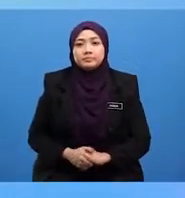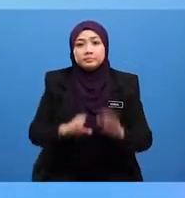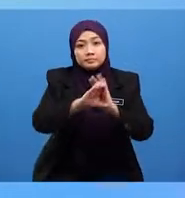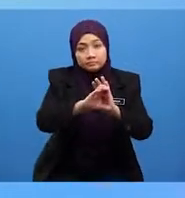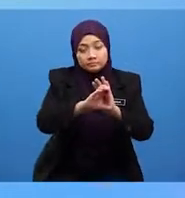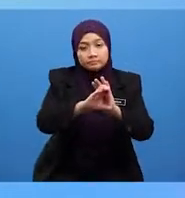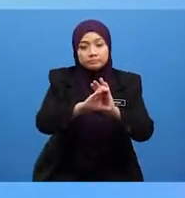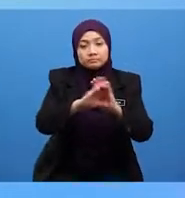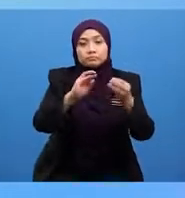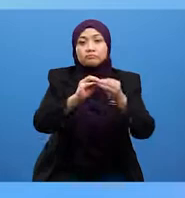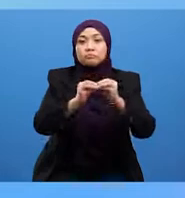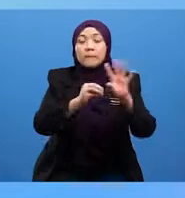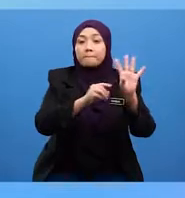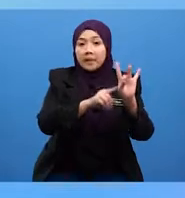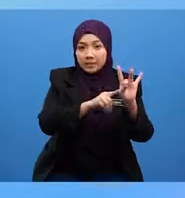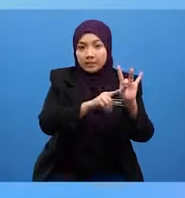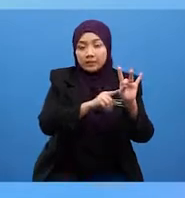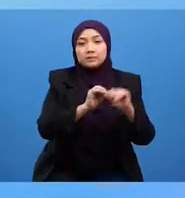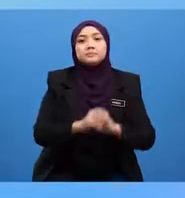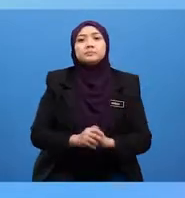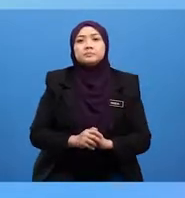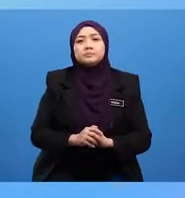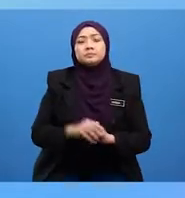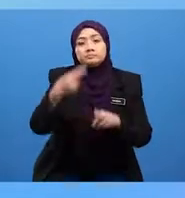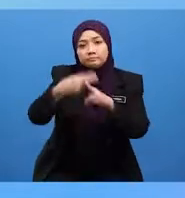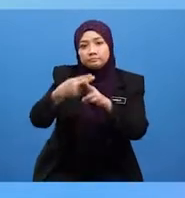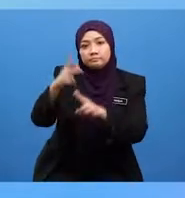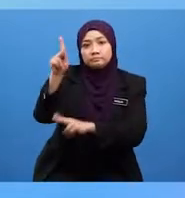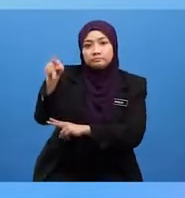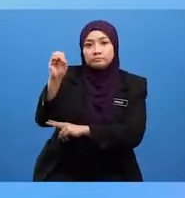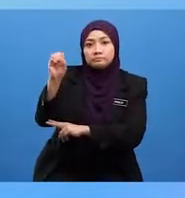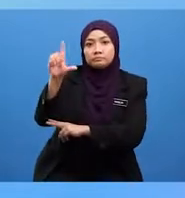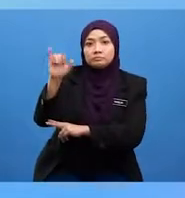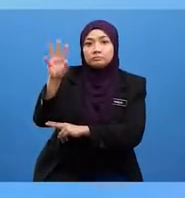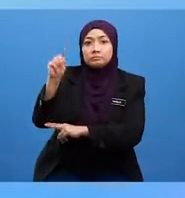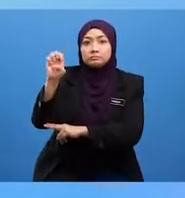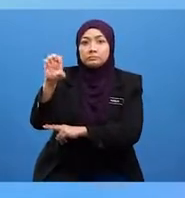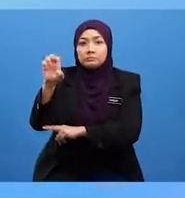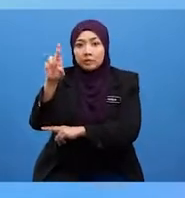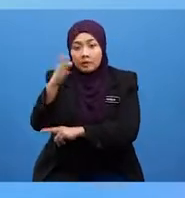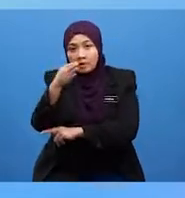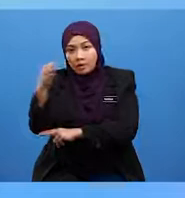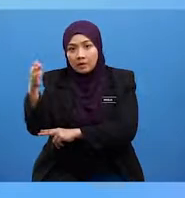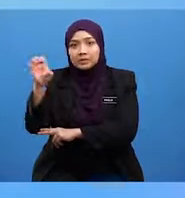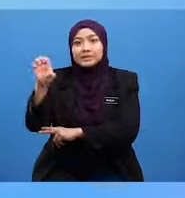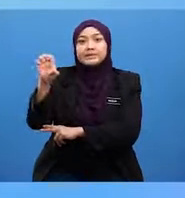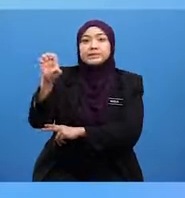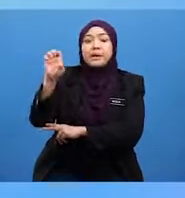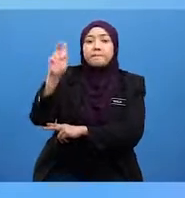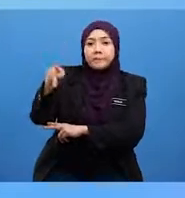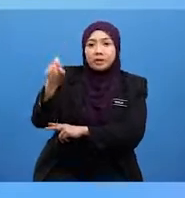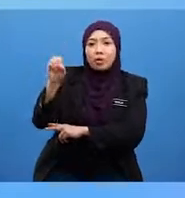Contoh plastik ke-8 pula ialah polimer epoksi. Kegunaannya adalah